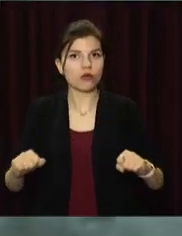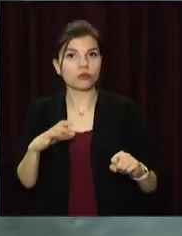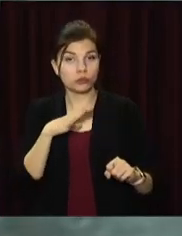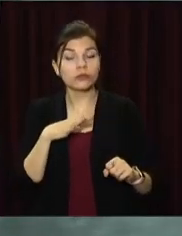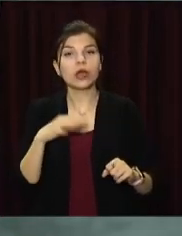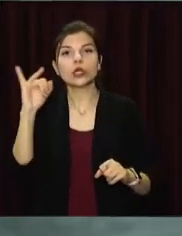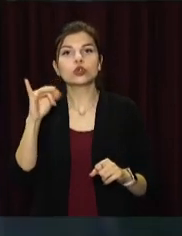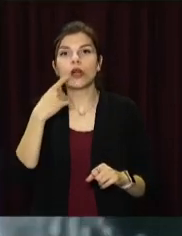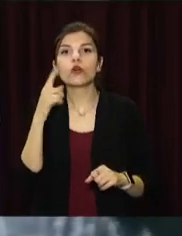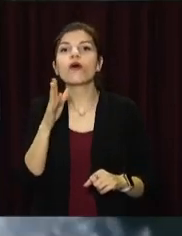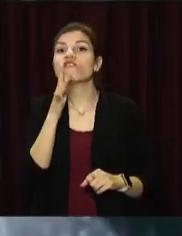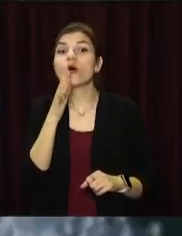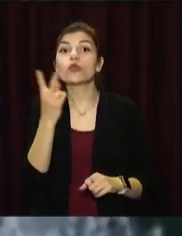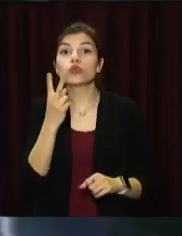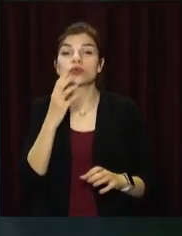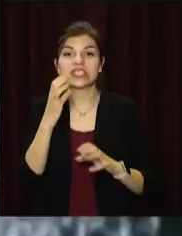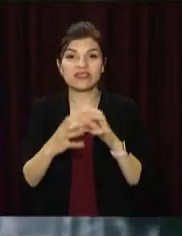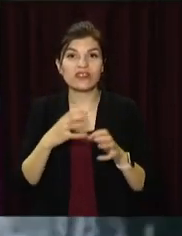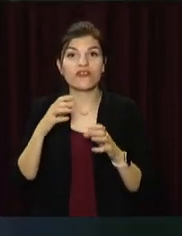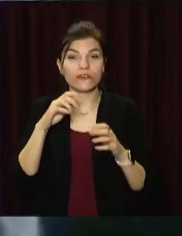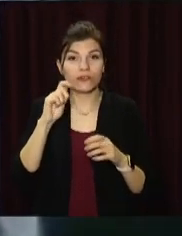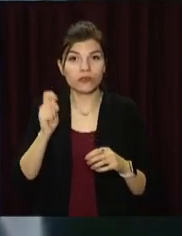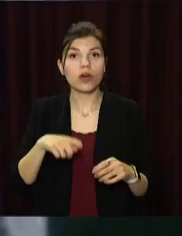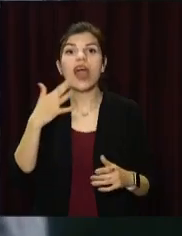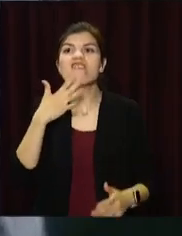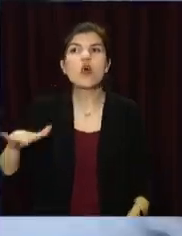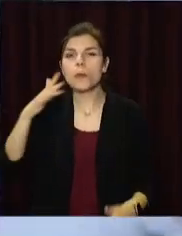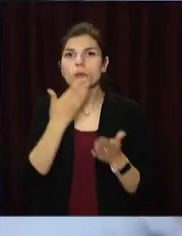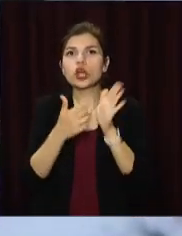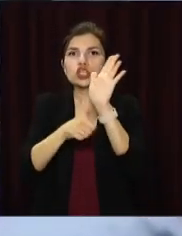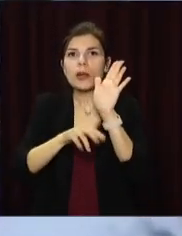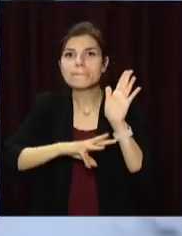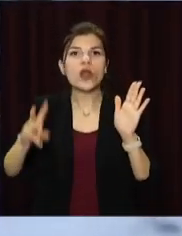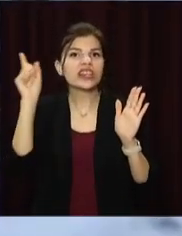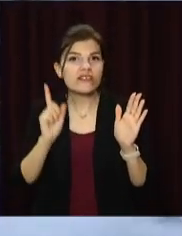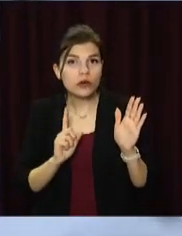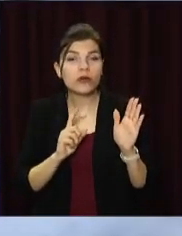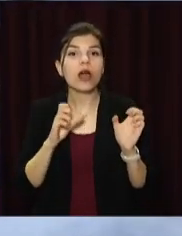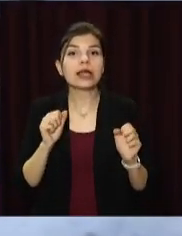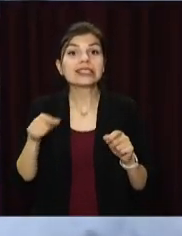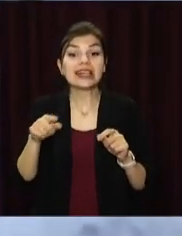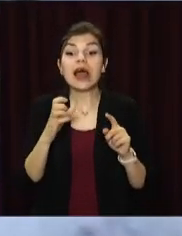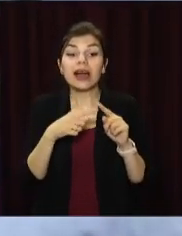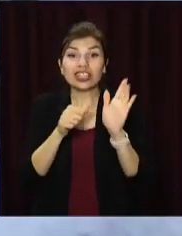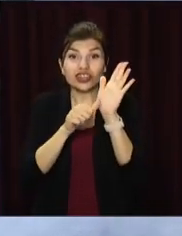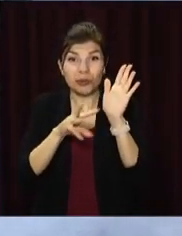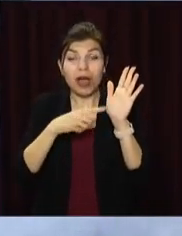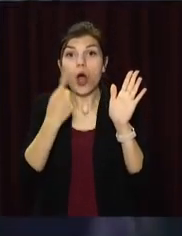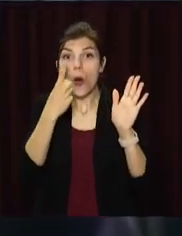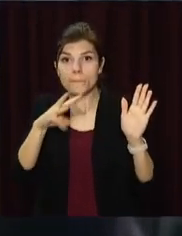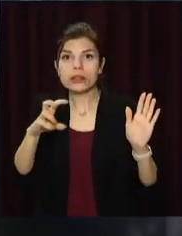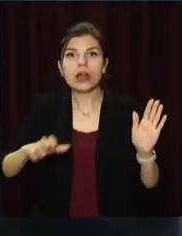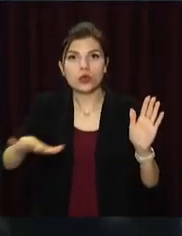Історики кажуть, під час Другої світової війни в Європі загинули приблизно 6 мільйонів євреїв. З них мільйон на території